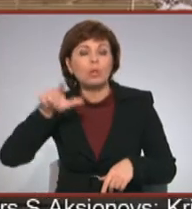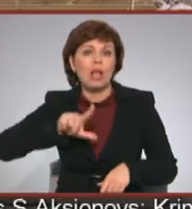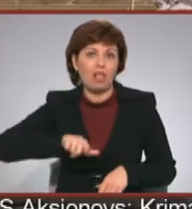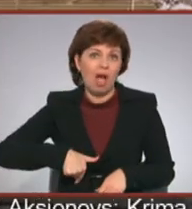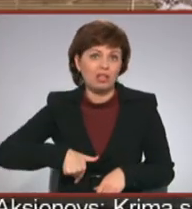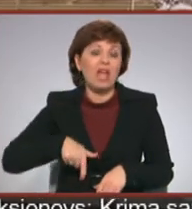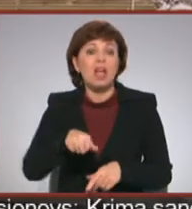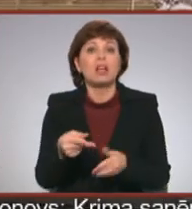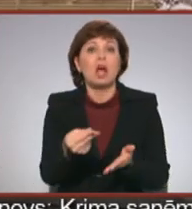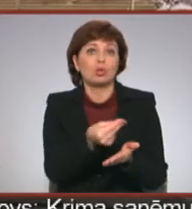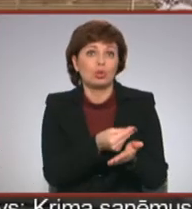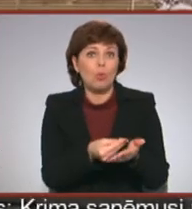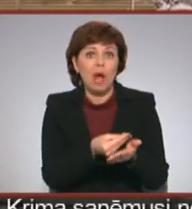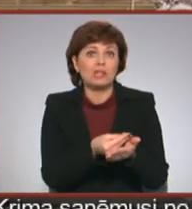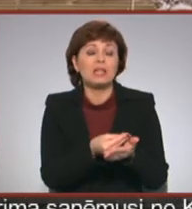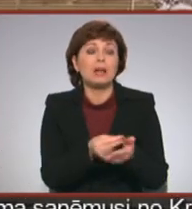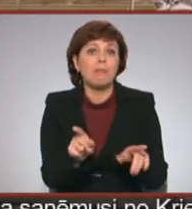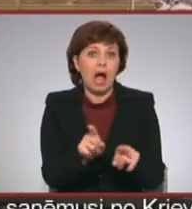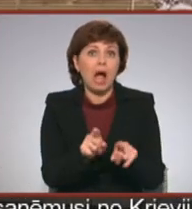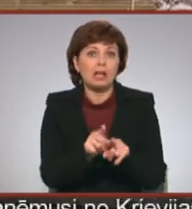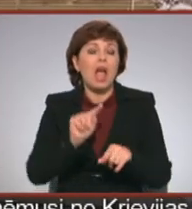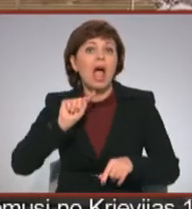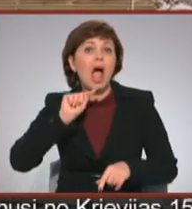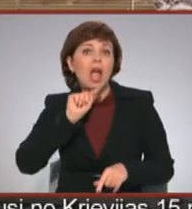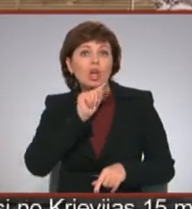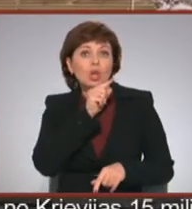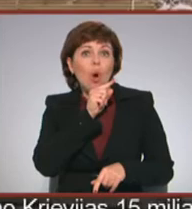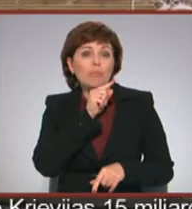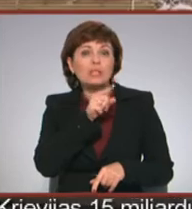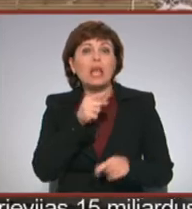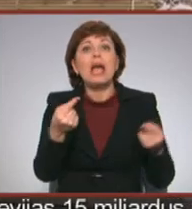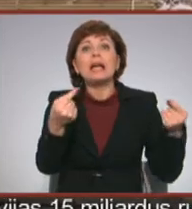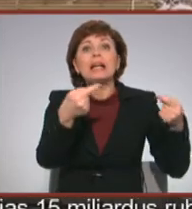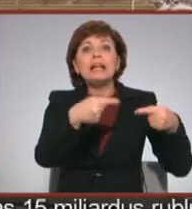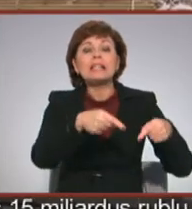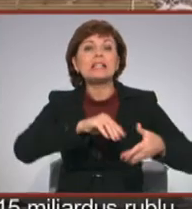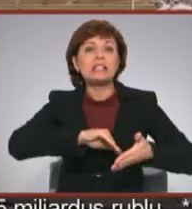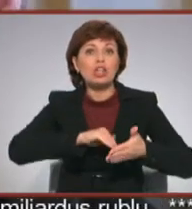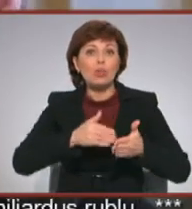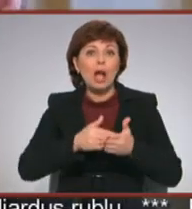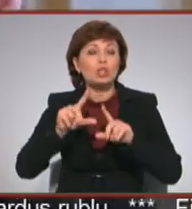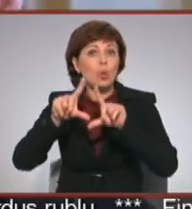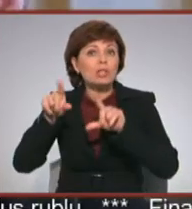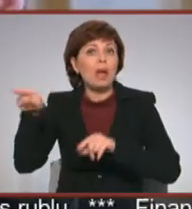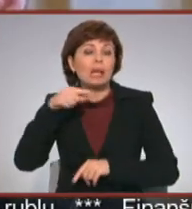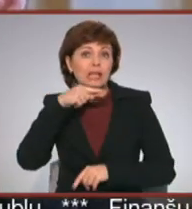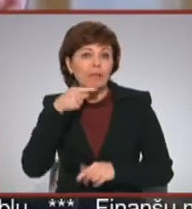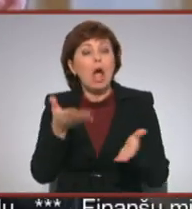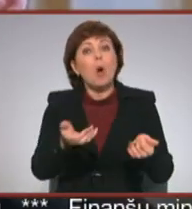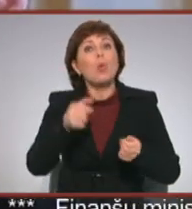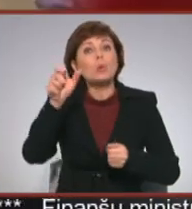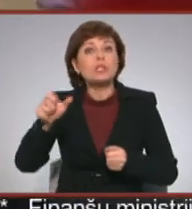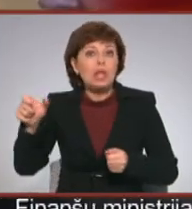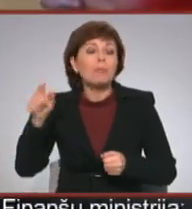nu, tas ir arī ekonomika, teiksim, krīzes situācija šiem uzņēmumiem Krievijā. Tomēr uzņēmēji cer, ka